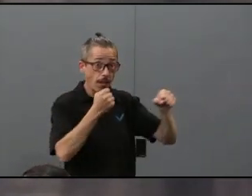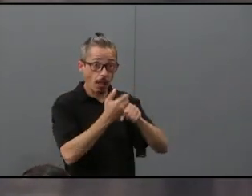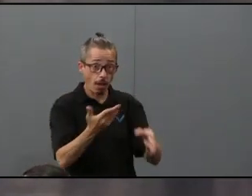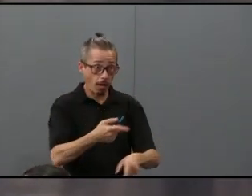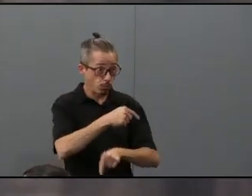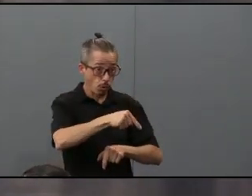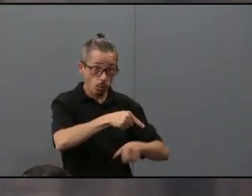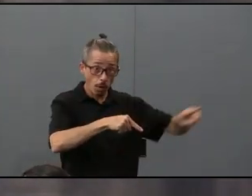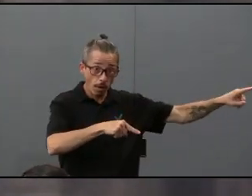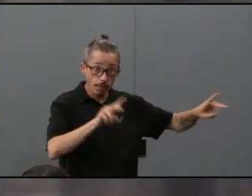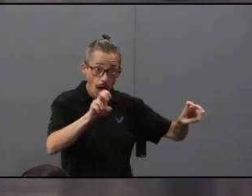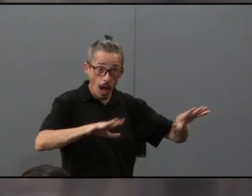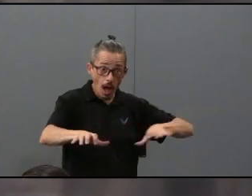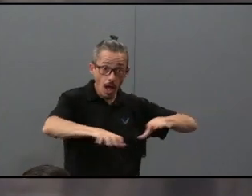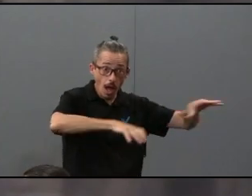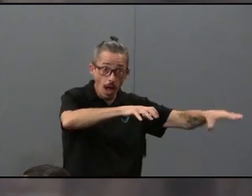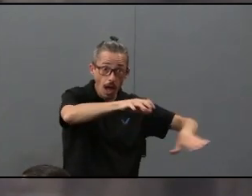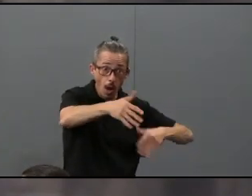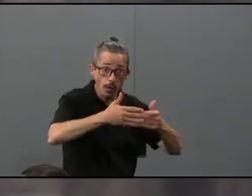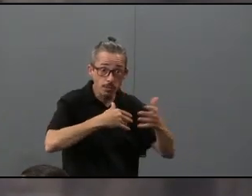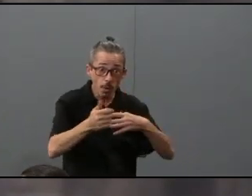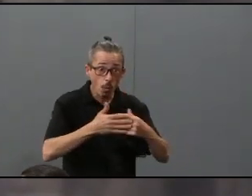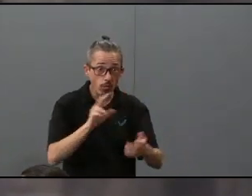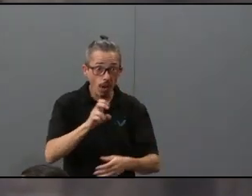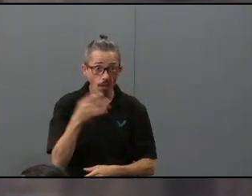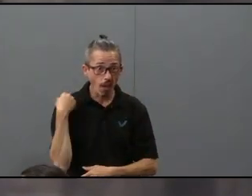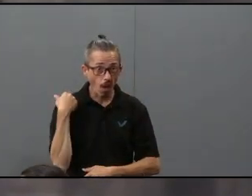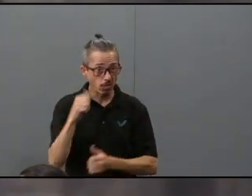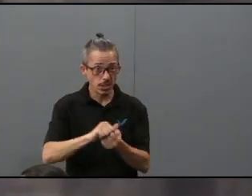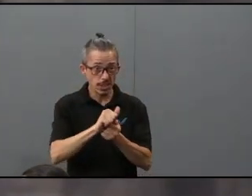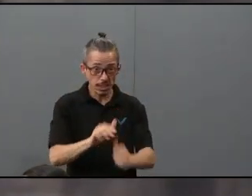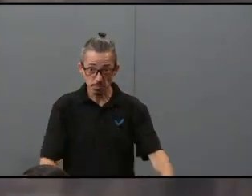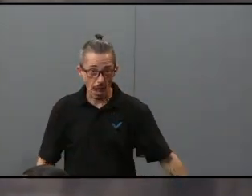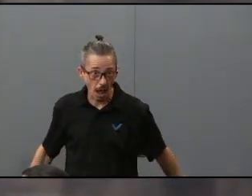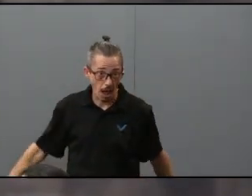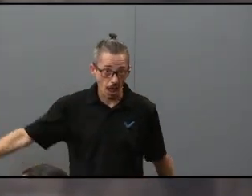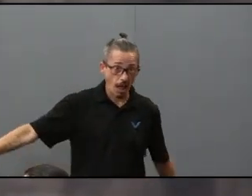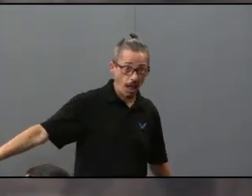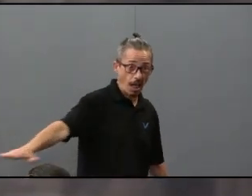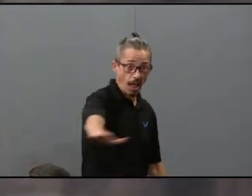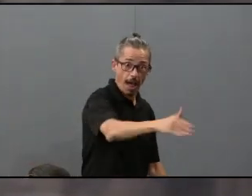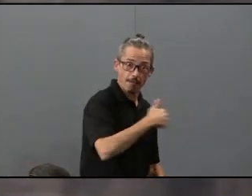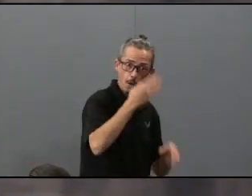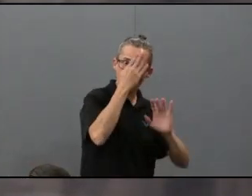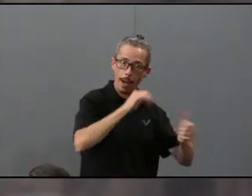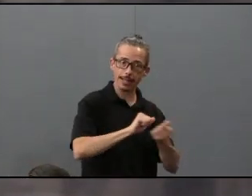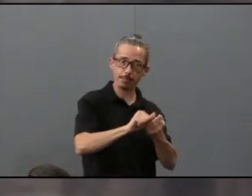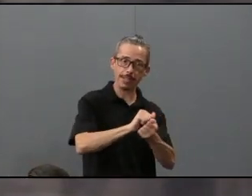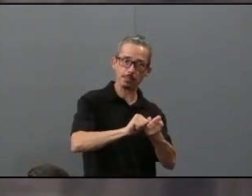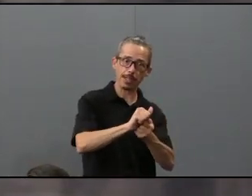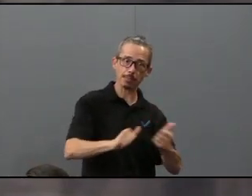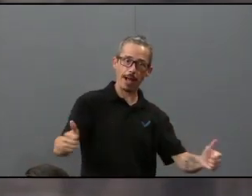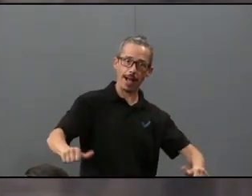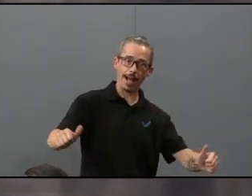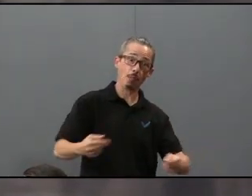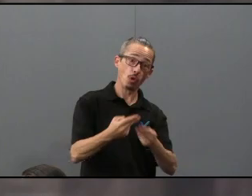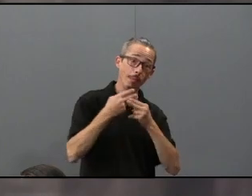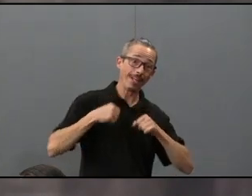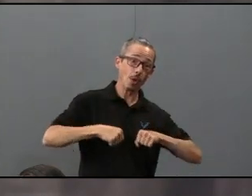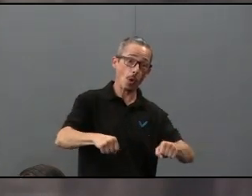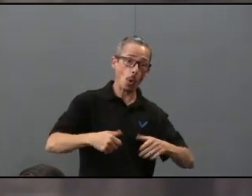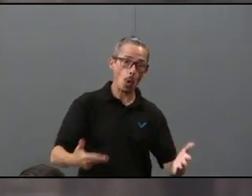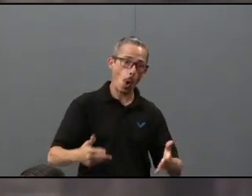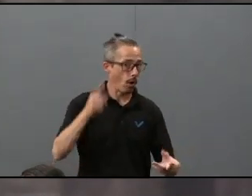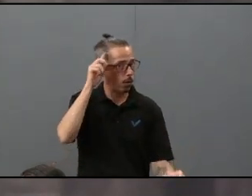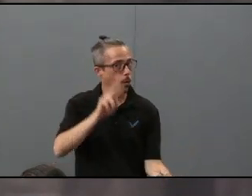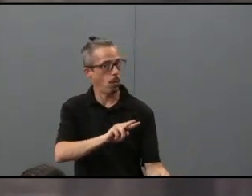mais vous avez vu toute la verdure qu' a à un espace qui avait juste du béton quelques années fait qu' on est ailleurs puis j'espère que